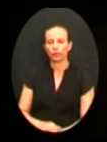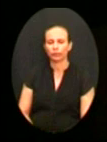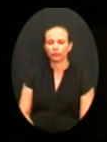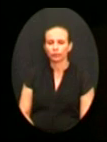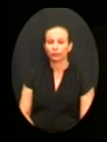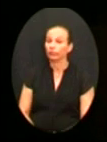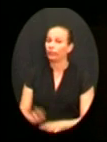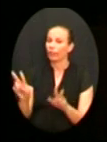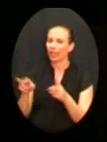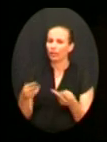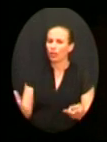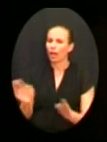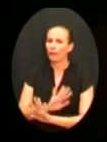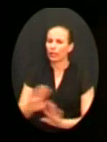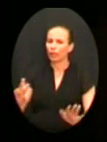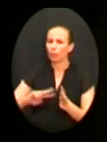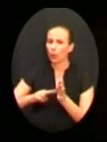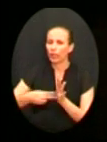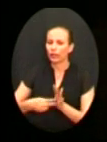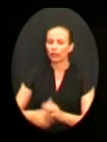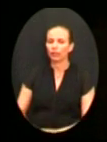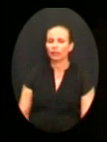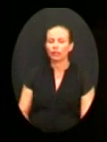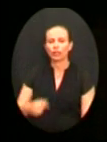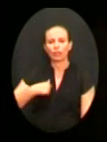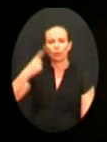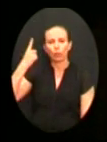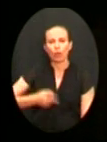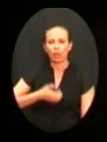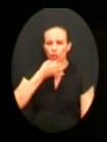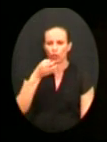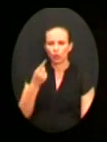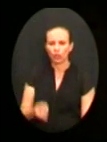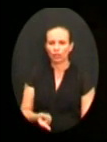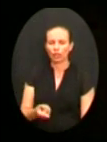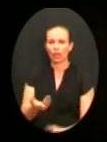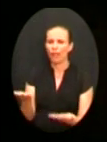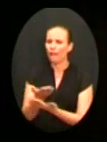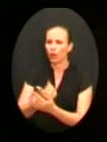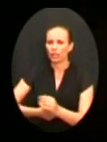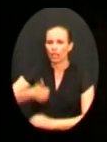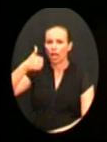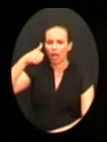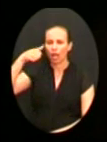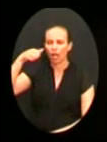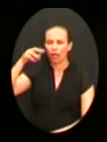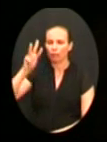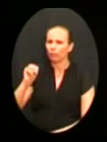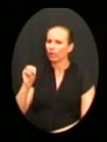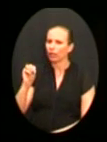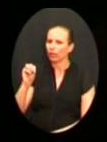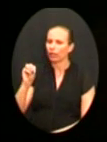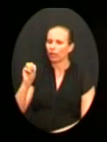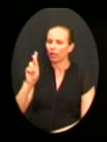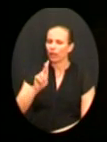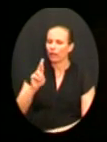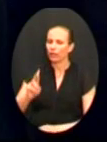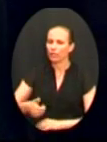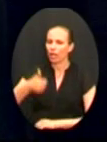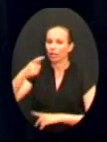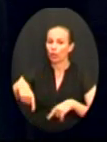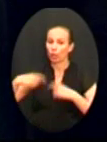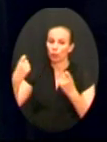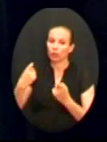אי אפשר בלי פוליטיקה, ואני מוכרחה לשאול אותך איפה השרה מירי רגב. אני לא יודע, אני